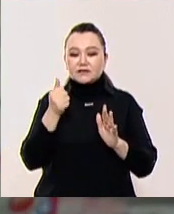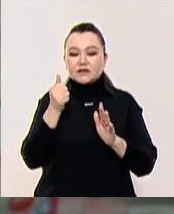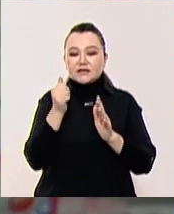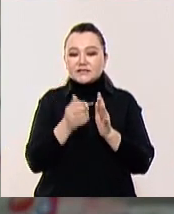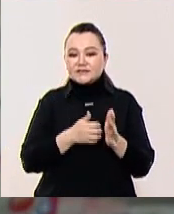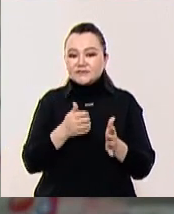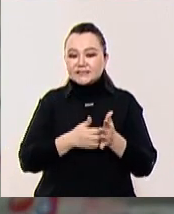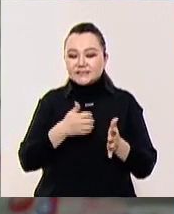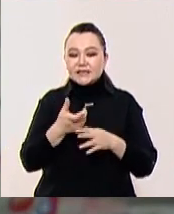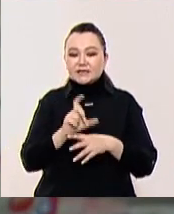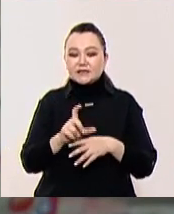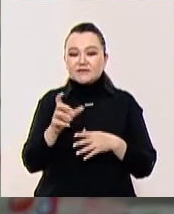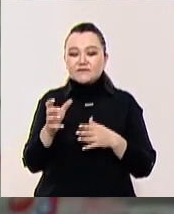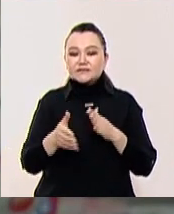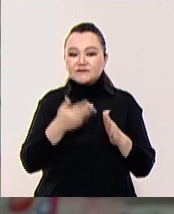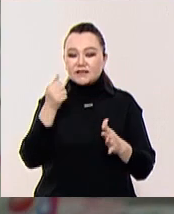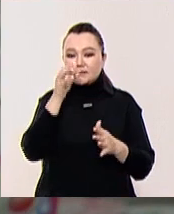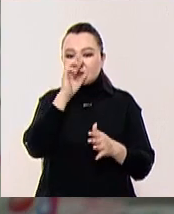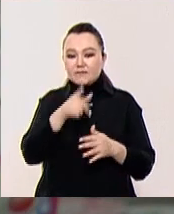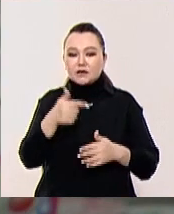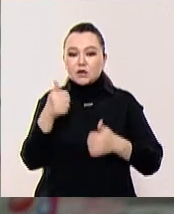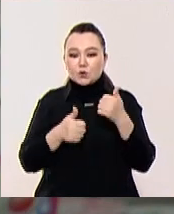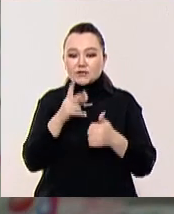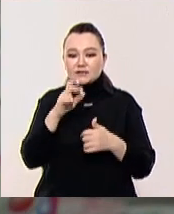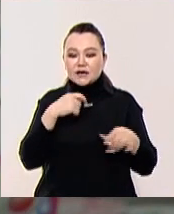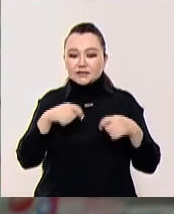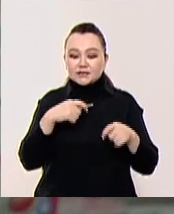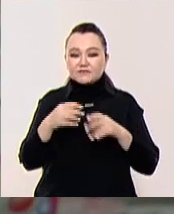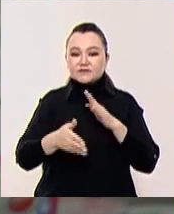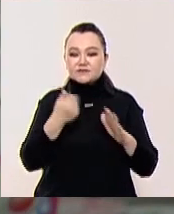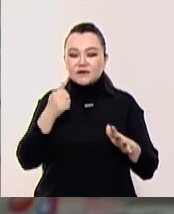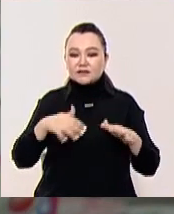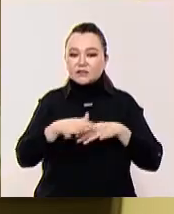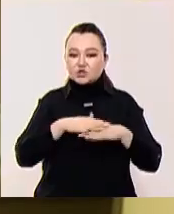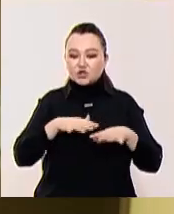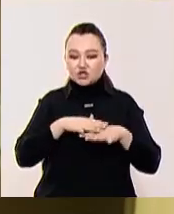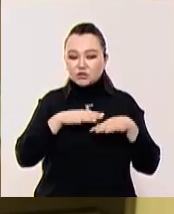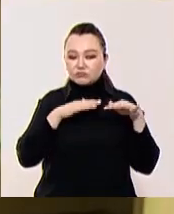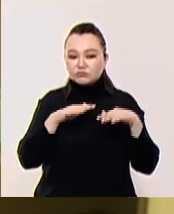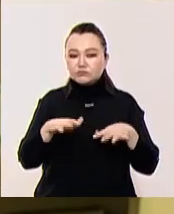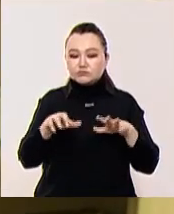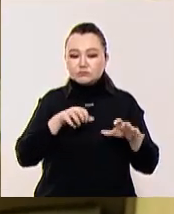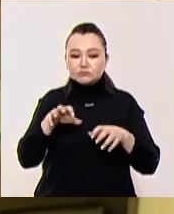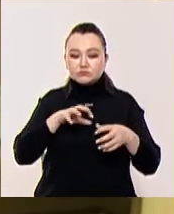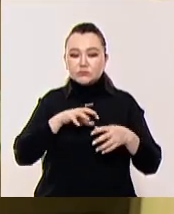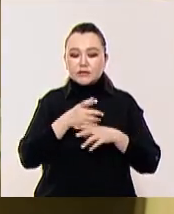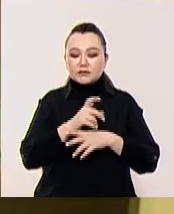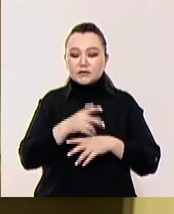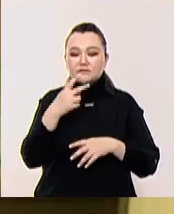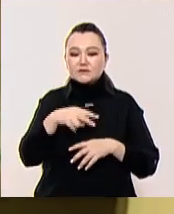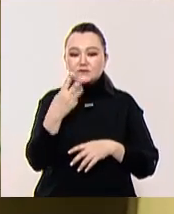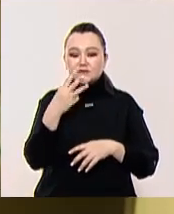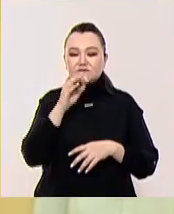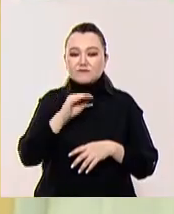это вызывает неправильную конкуренцию на рынке, это вызывает ажиотаж. 23 февраля инициативная